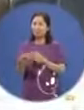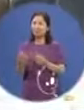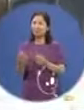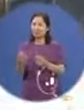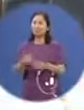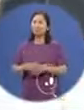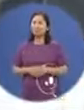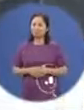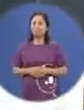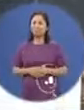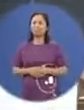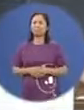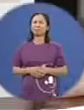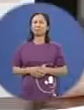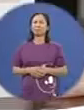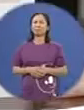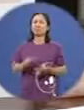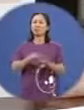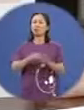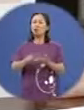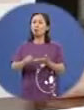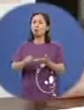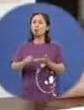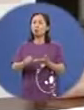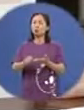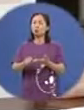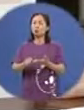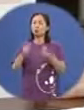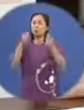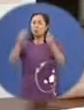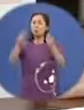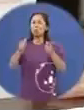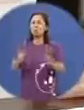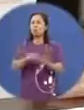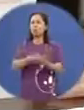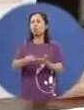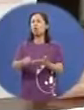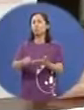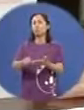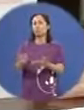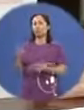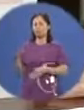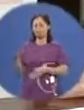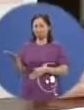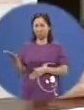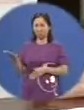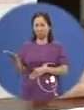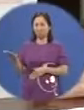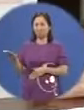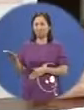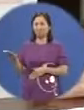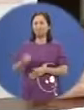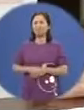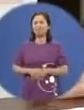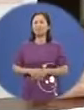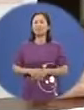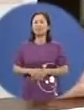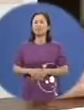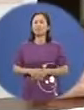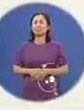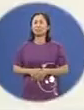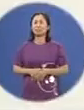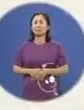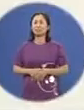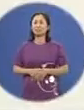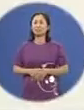い、この登録のホームページなんですね、 はい、 これでもってまず登録をしておいて、 はい、 それでその登録をしてもらった上